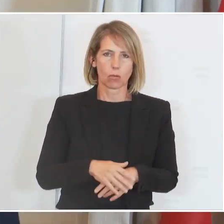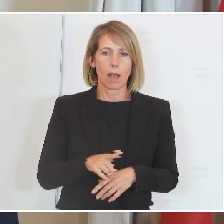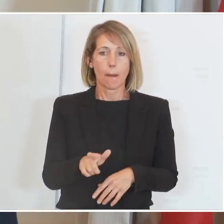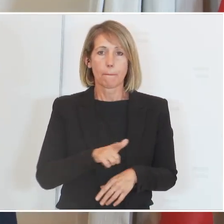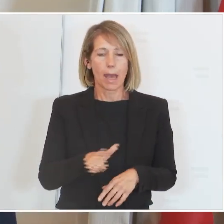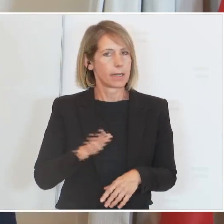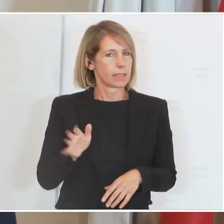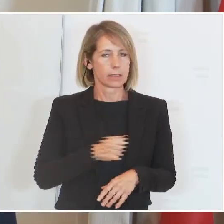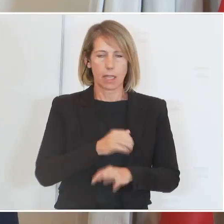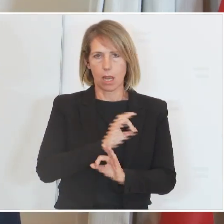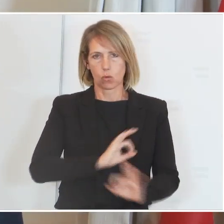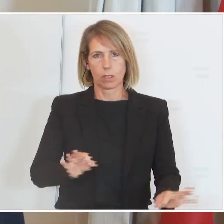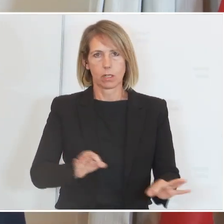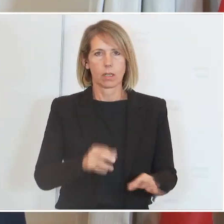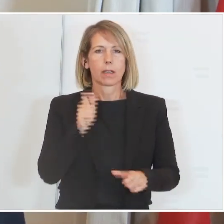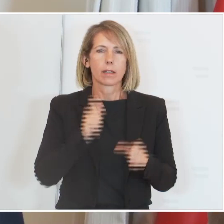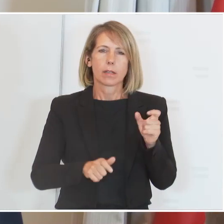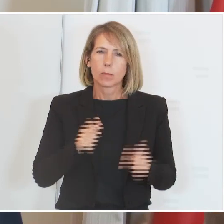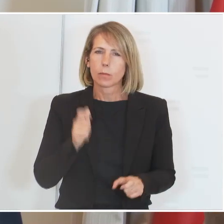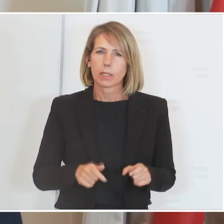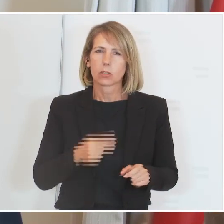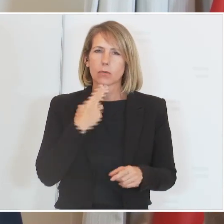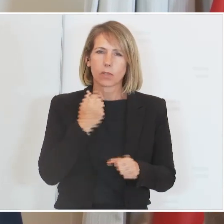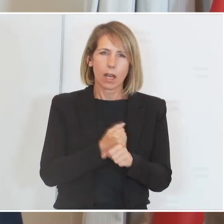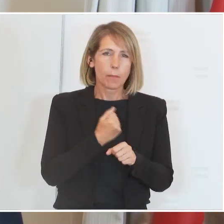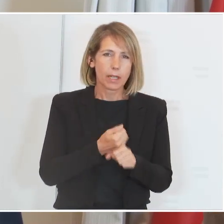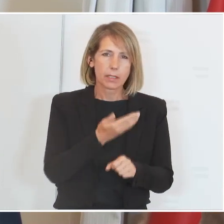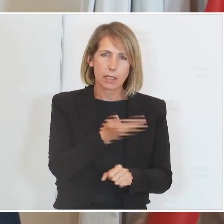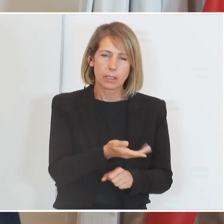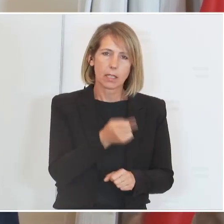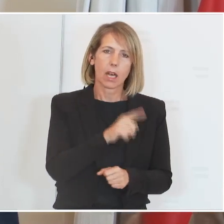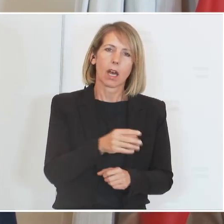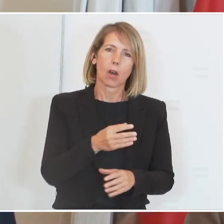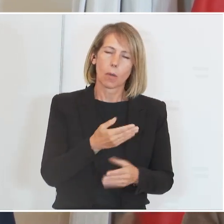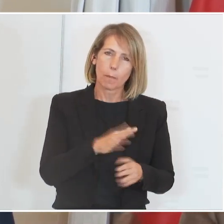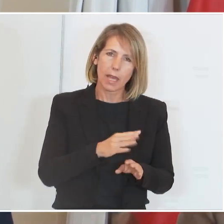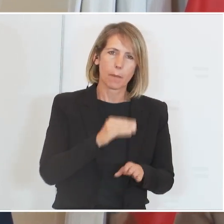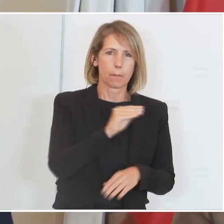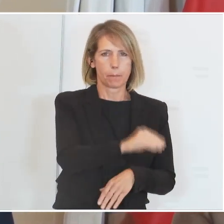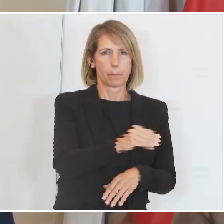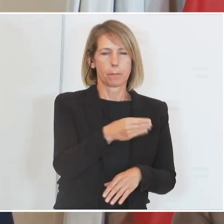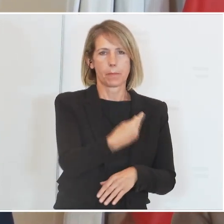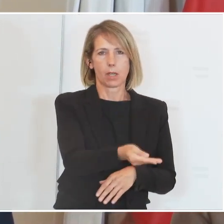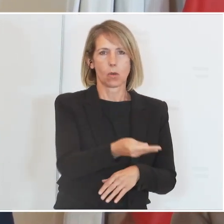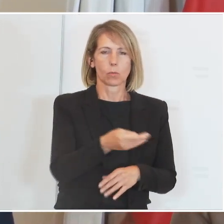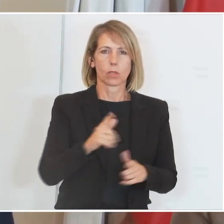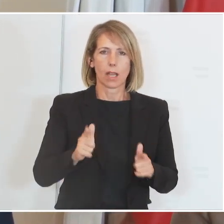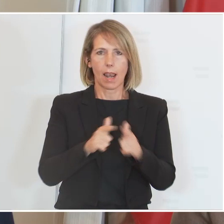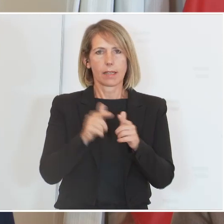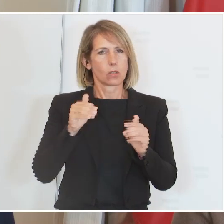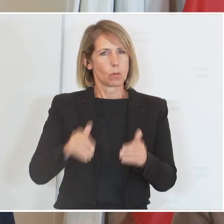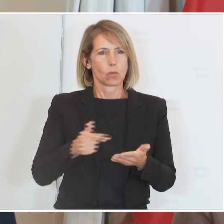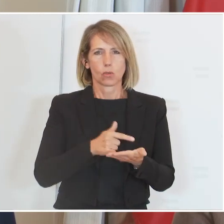Sicht, dass eben Menschen, die arbeiten, auch etwas davon haben, dass Leistung sich wieder lohnen